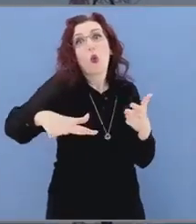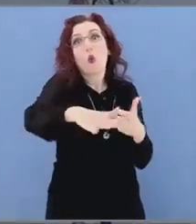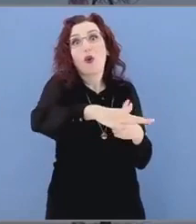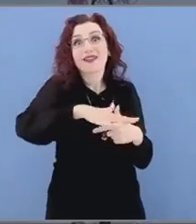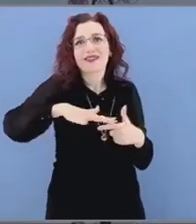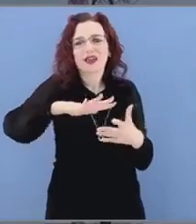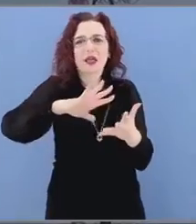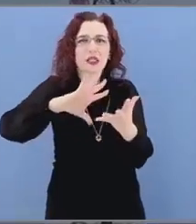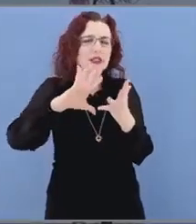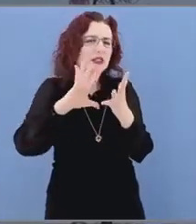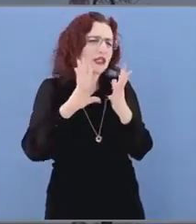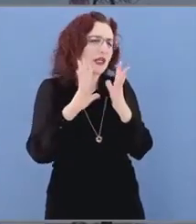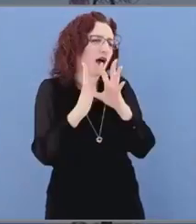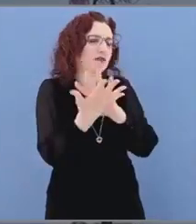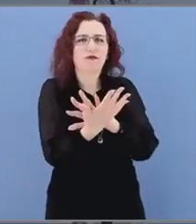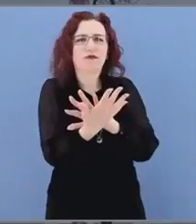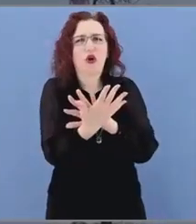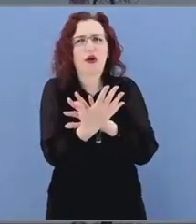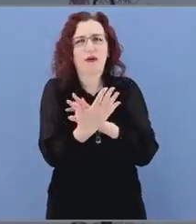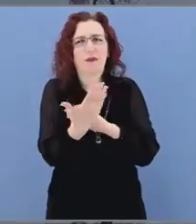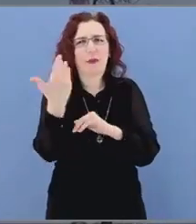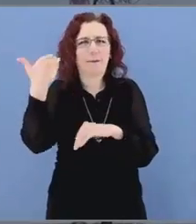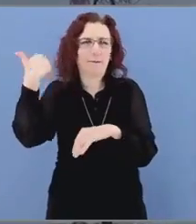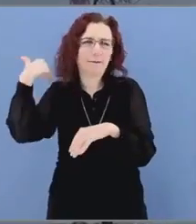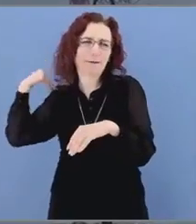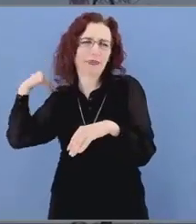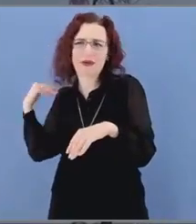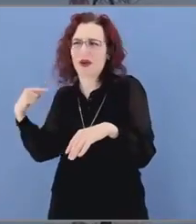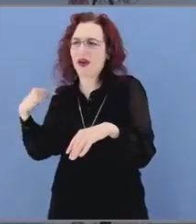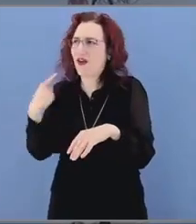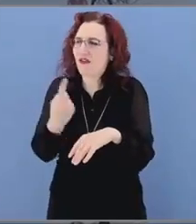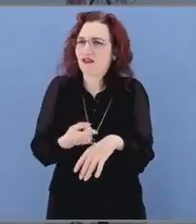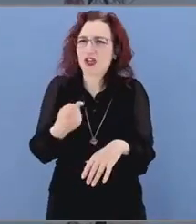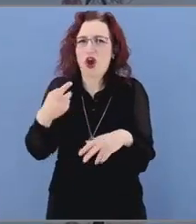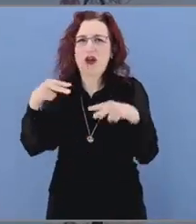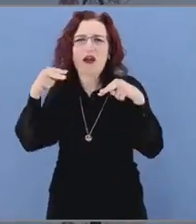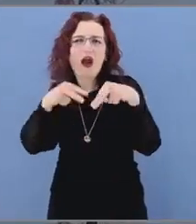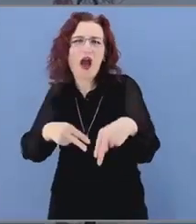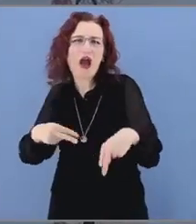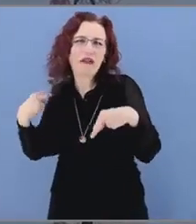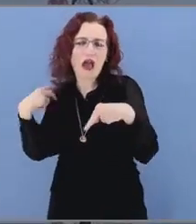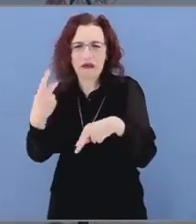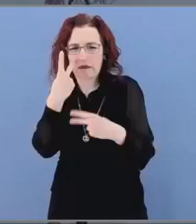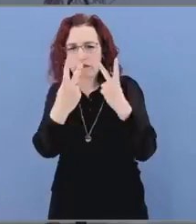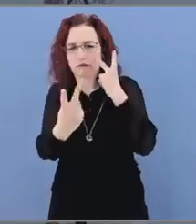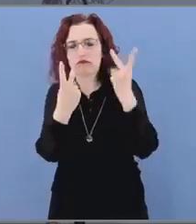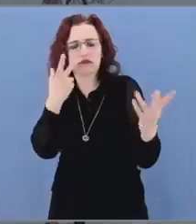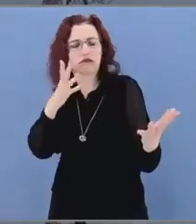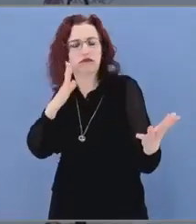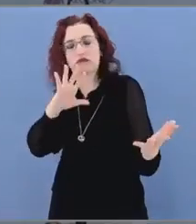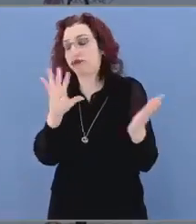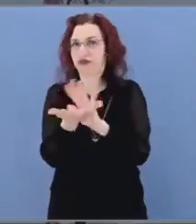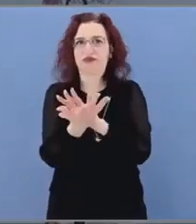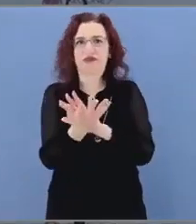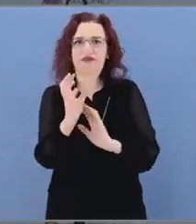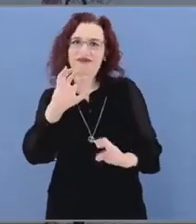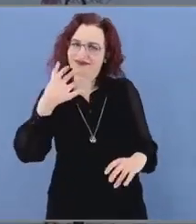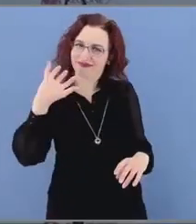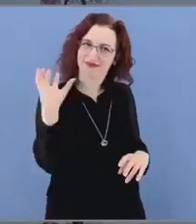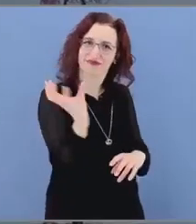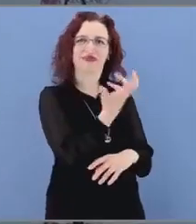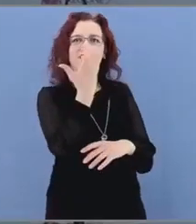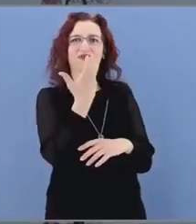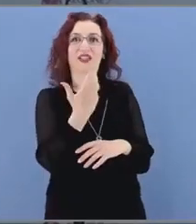totalmente diverso rispetto a quello che abbiamo vissuto per tanti anni. Ma Corviale appunto è soltanto una tessera di una